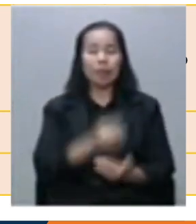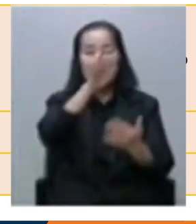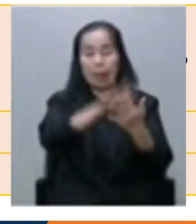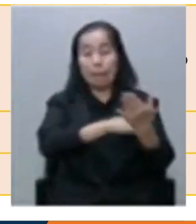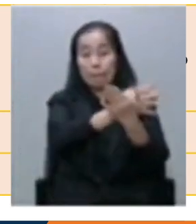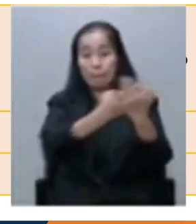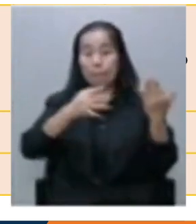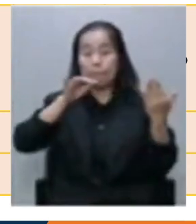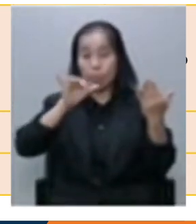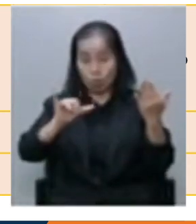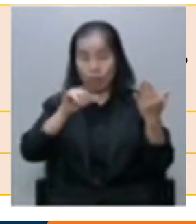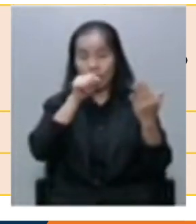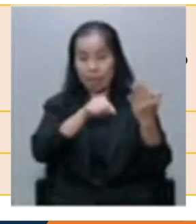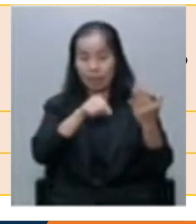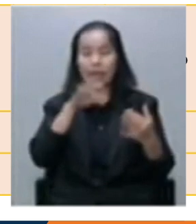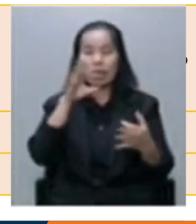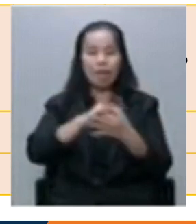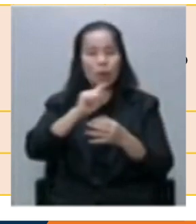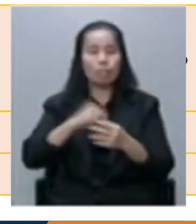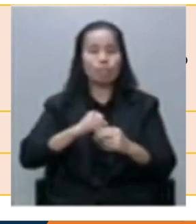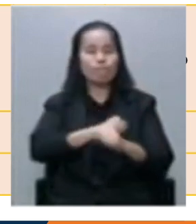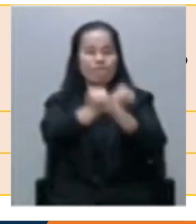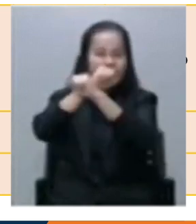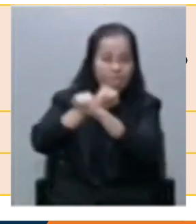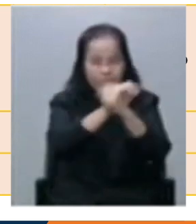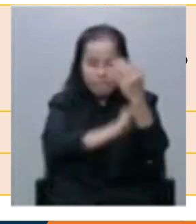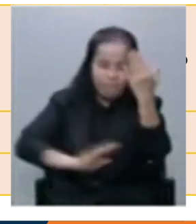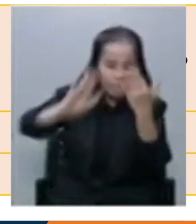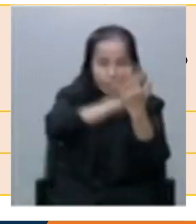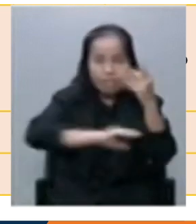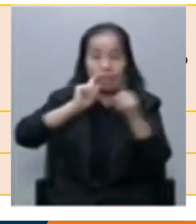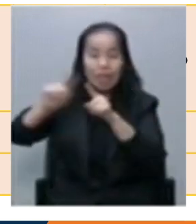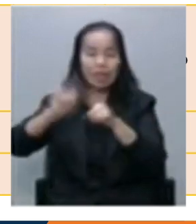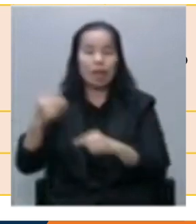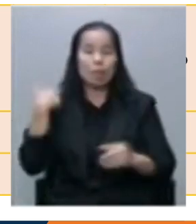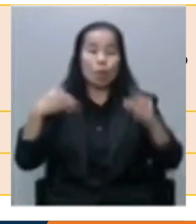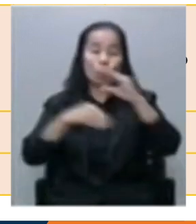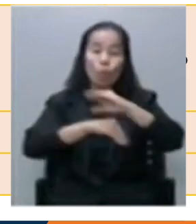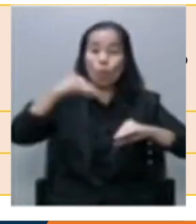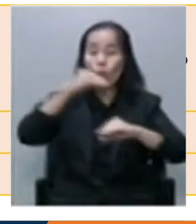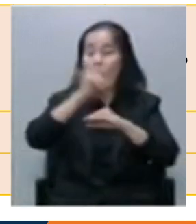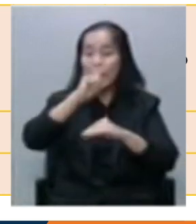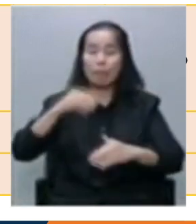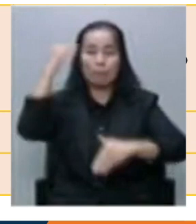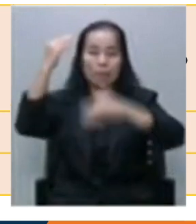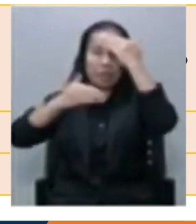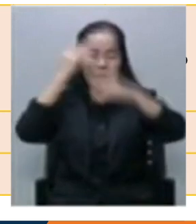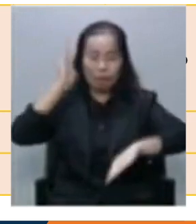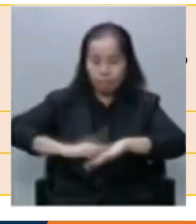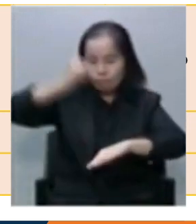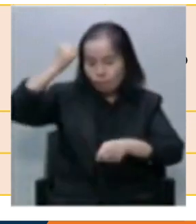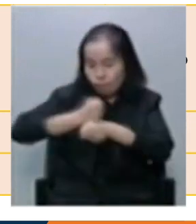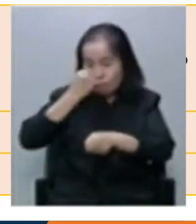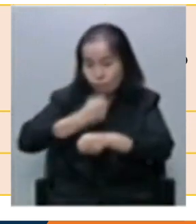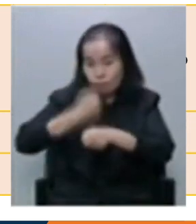าสตร์ที่จะเพิ่มศักยภาพการป้องกันประเทศจะมีโครงการหนึ่งครับชื่อว่าโครงการพัฒนาขีดความสามารถของกองทั